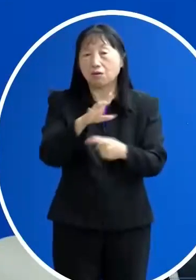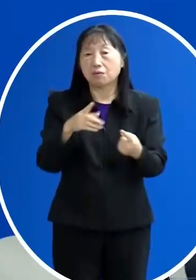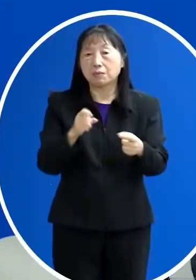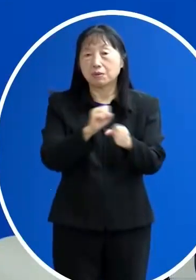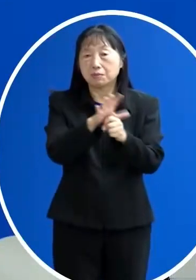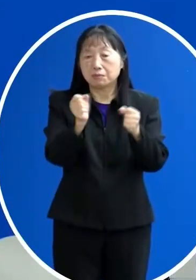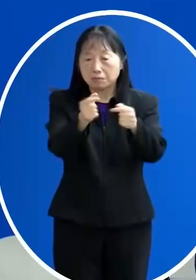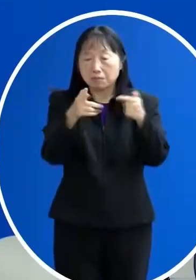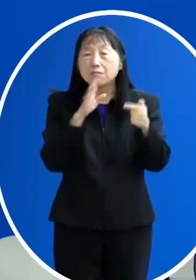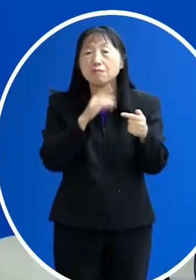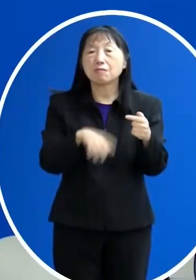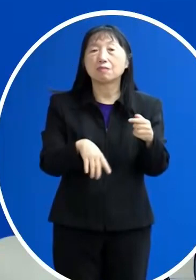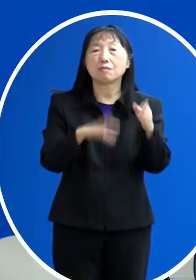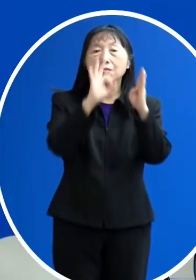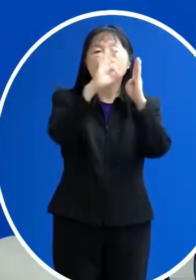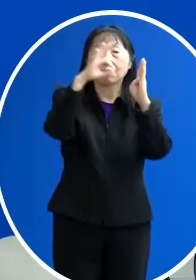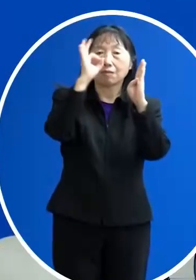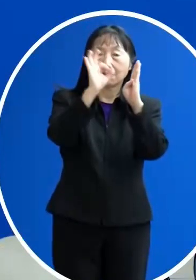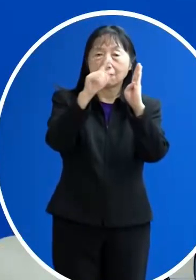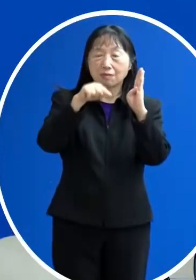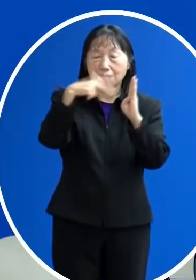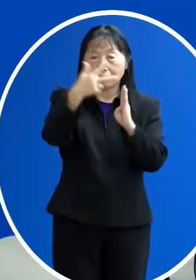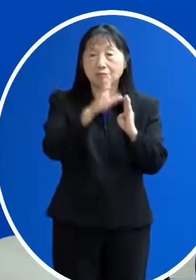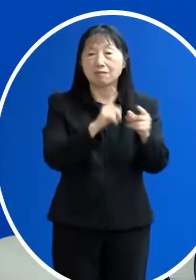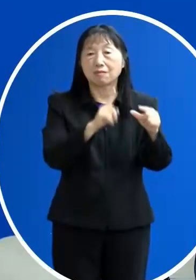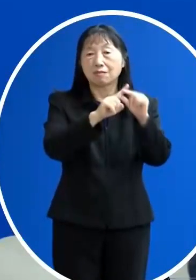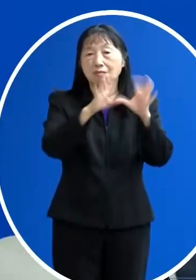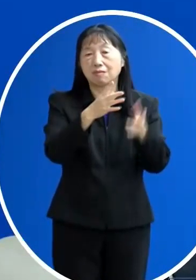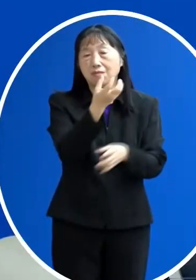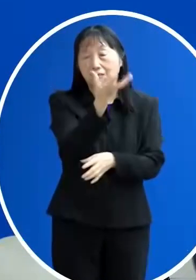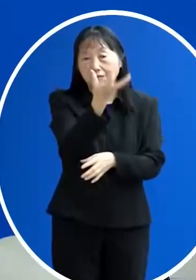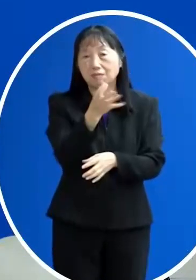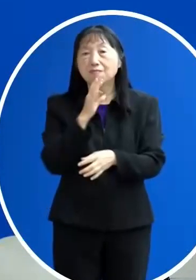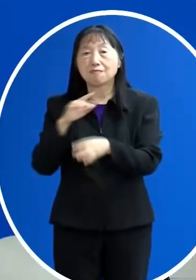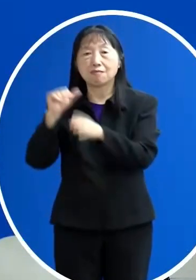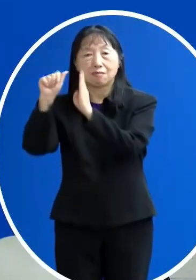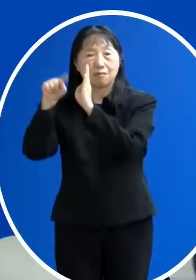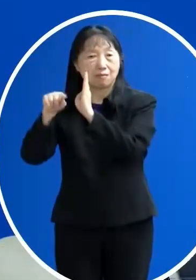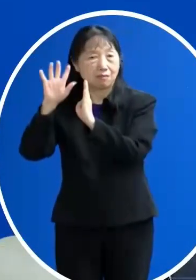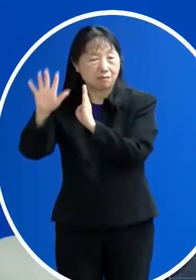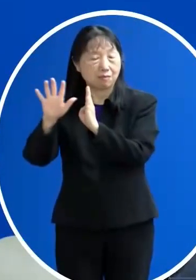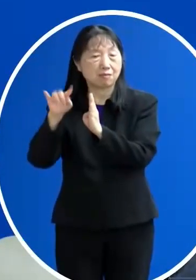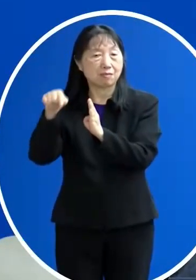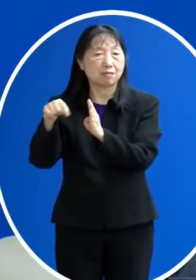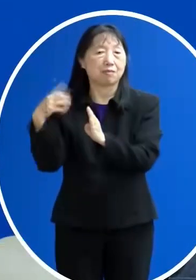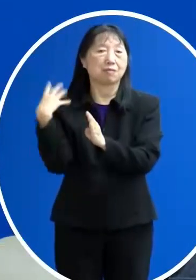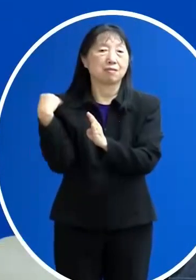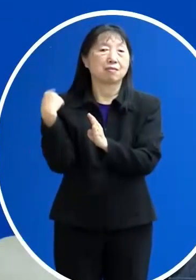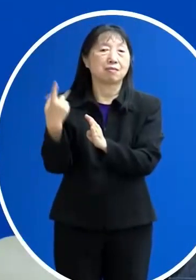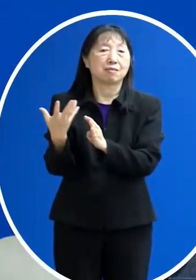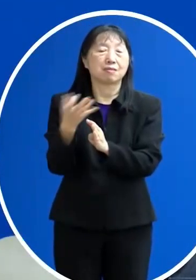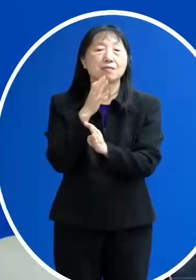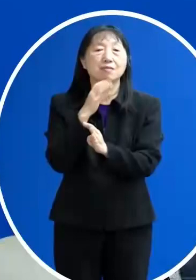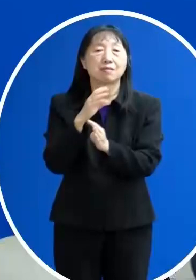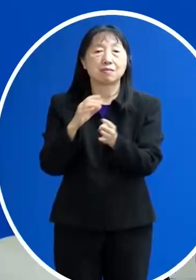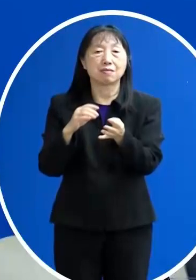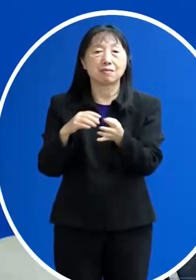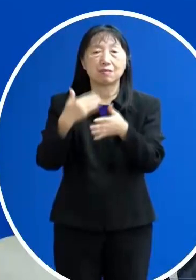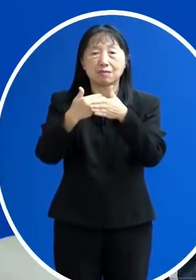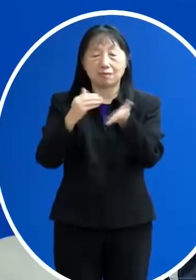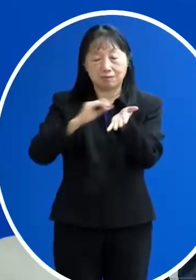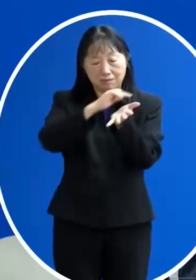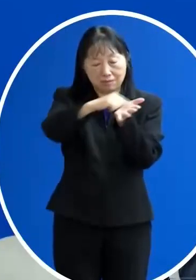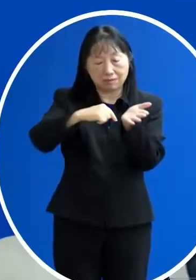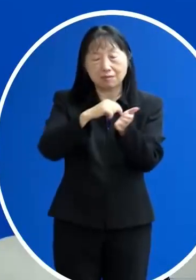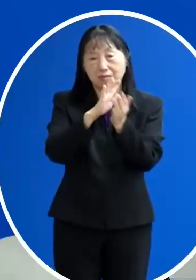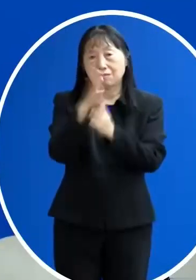是以 BF.7 哈，特别在北京周围哈。另外就是说 BA.5 的话，则是在大多数的省份都有在流行，